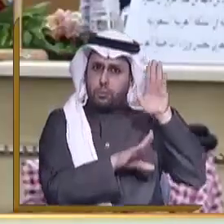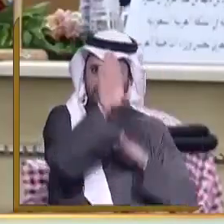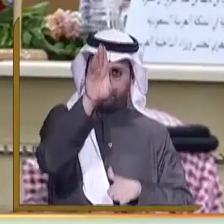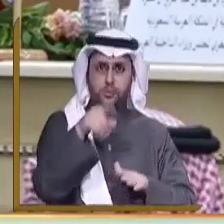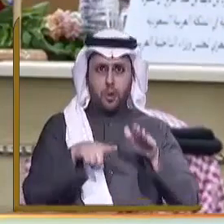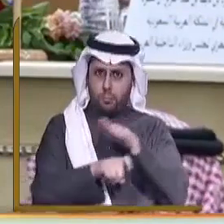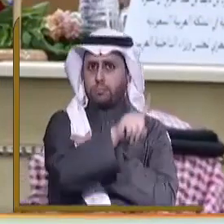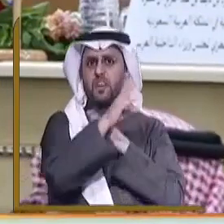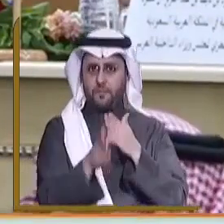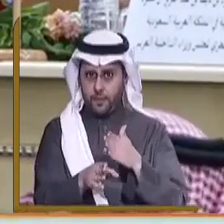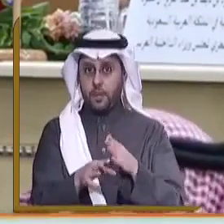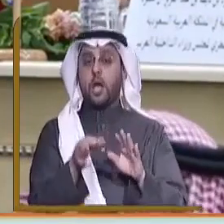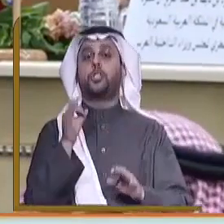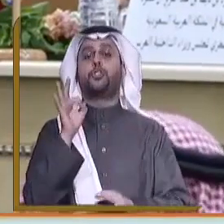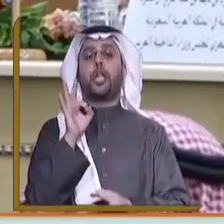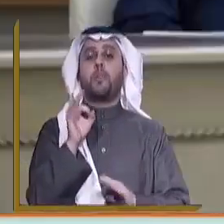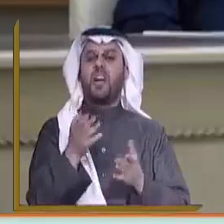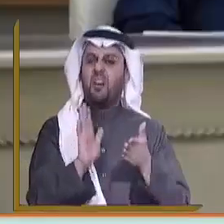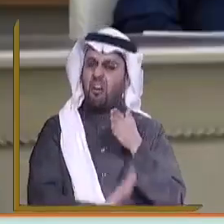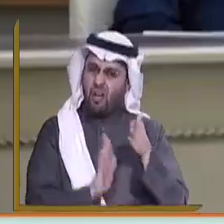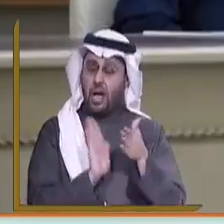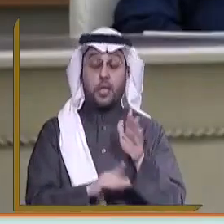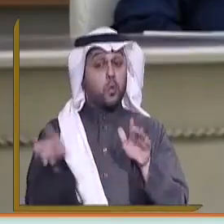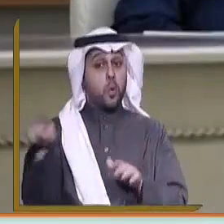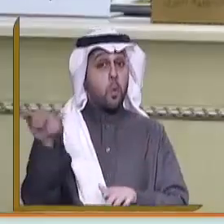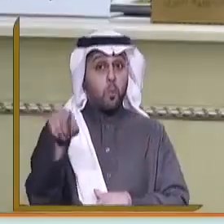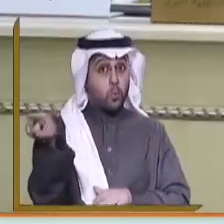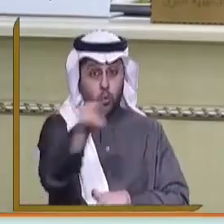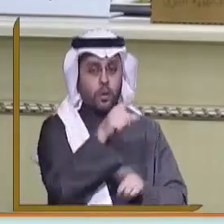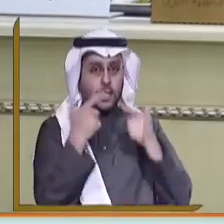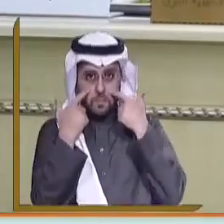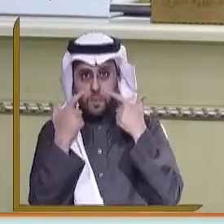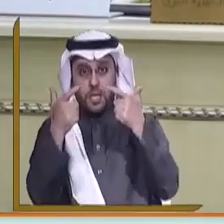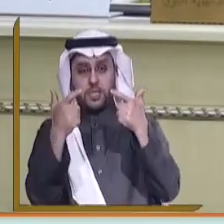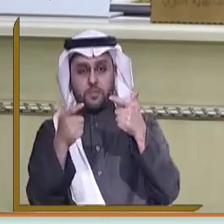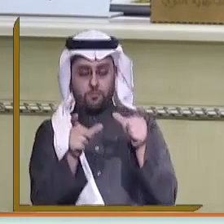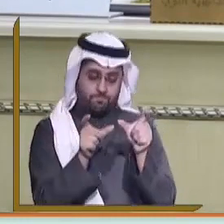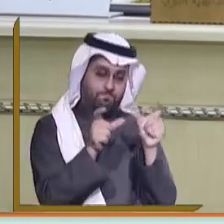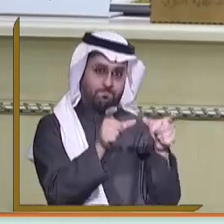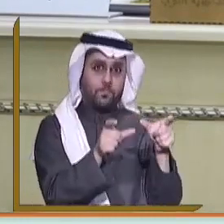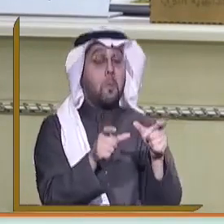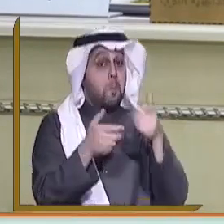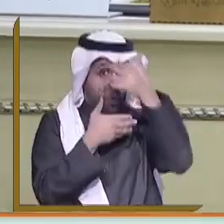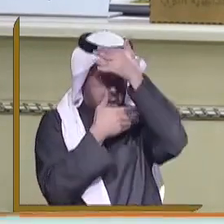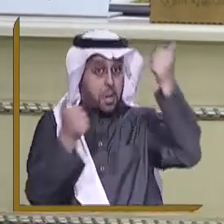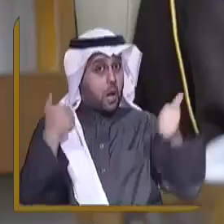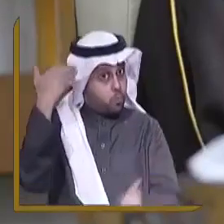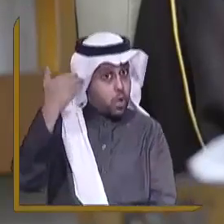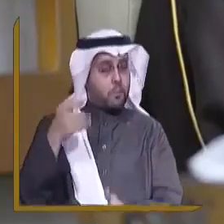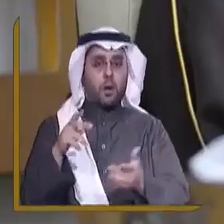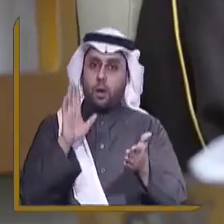متعدده من ال الريمه المنظمه وتحالفاتها مع التنظيمات المسلحه والجماعات الارهابيه